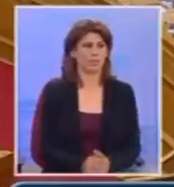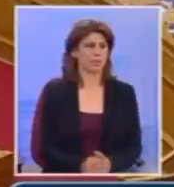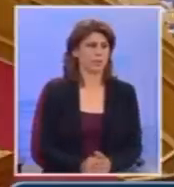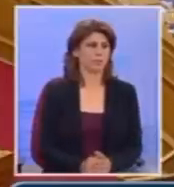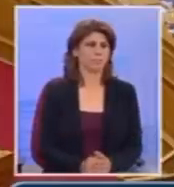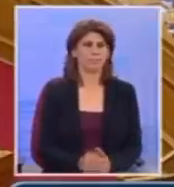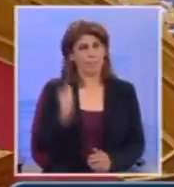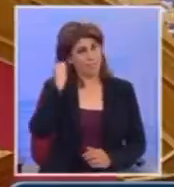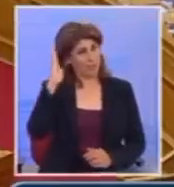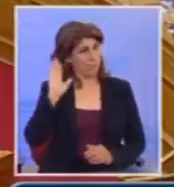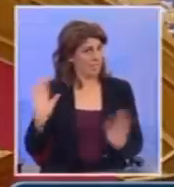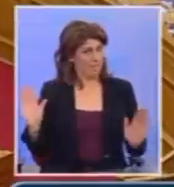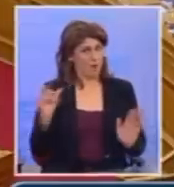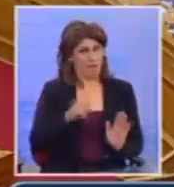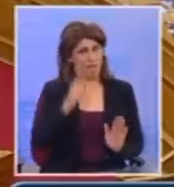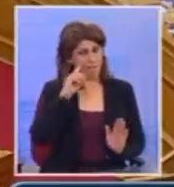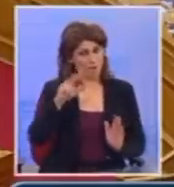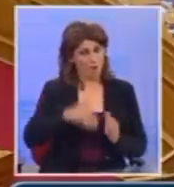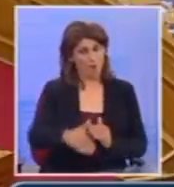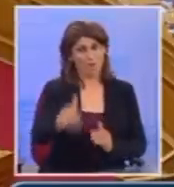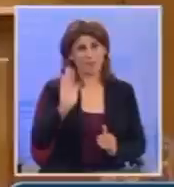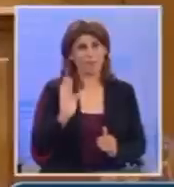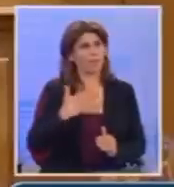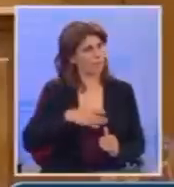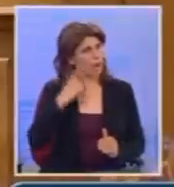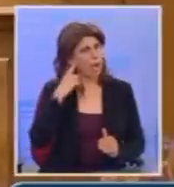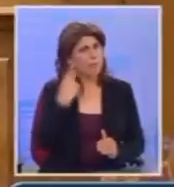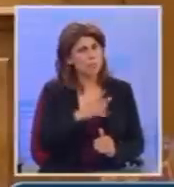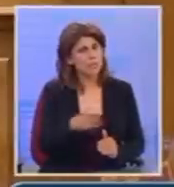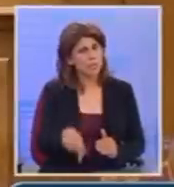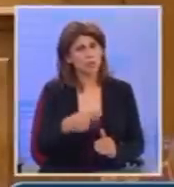Δεν το πιστεύω ότι είναι το όραμά σας. Και θέλω την άποψή σας αυτό.